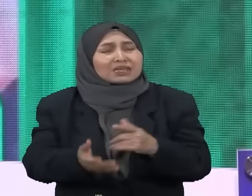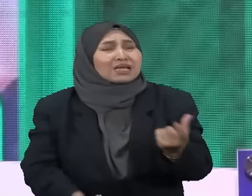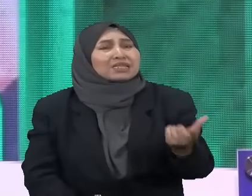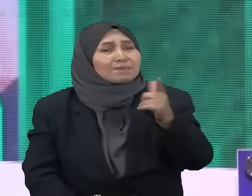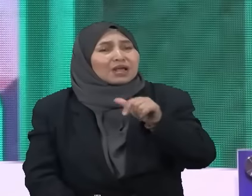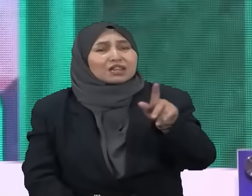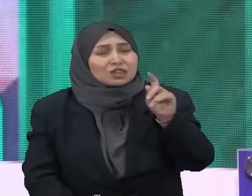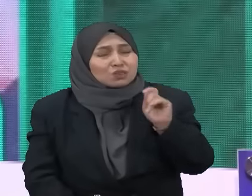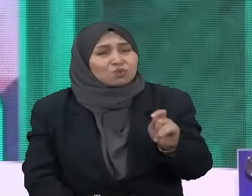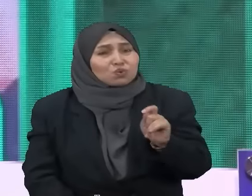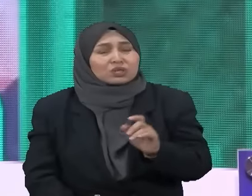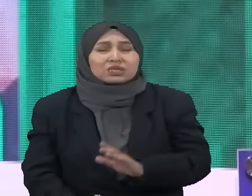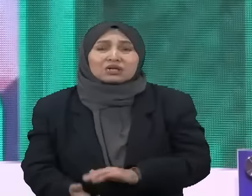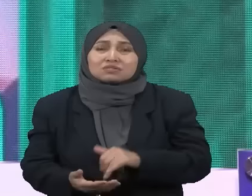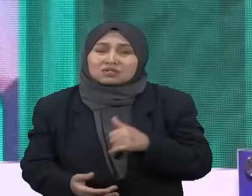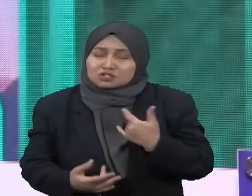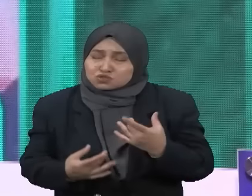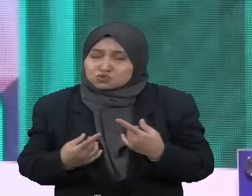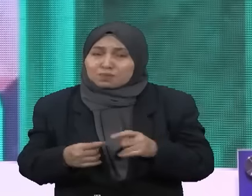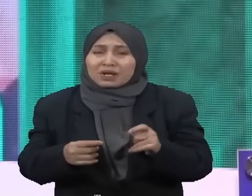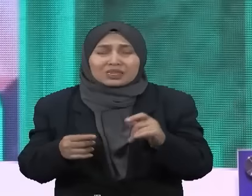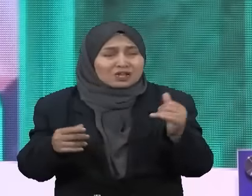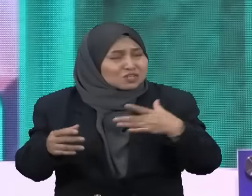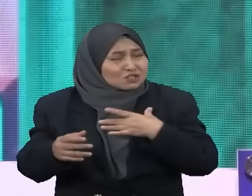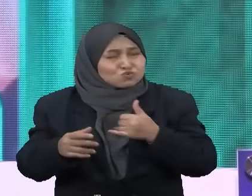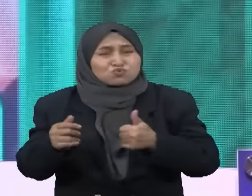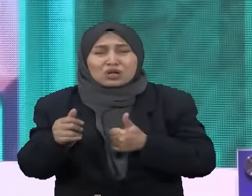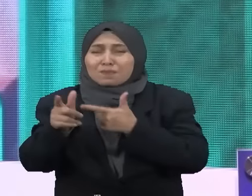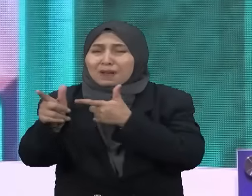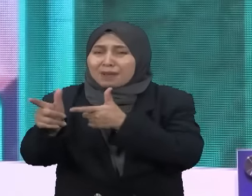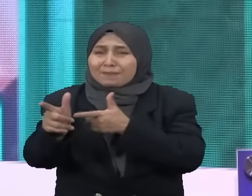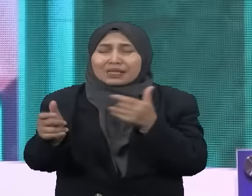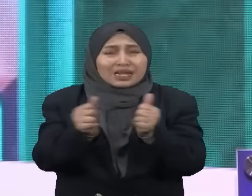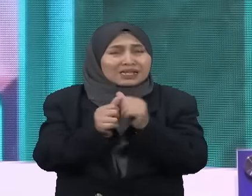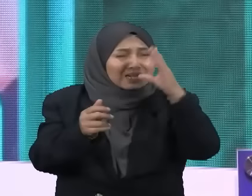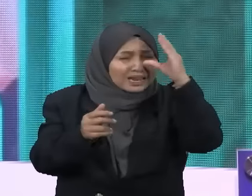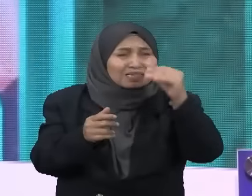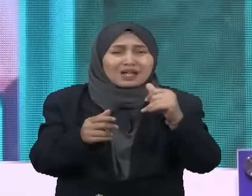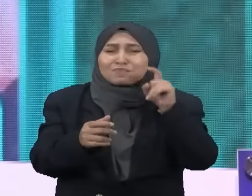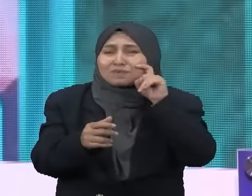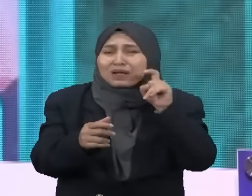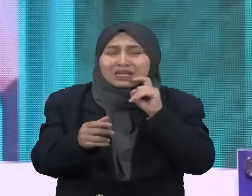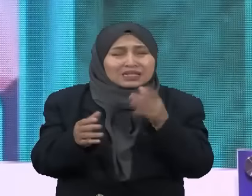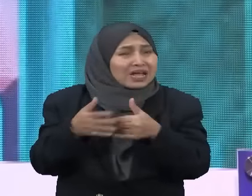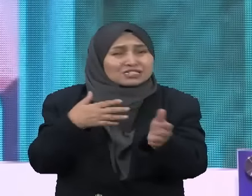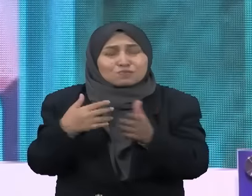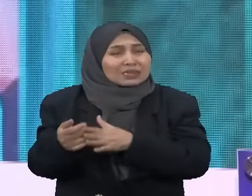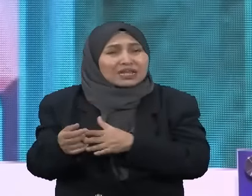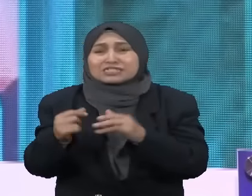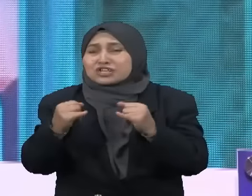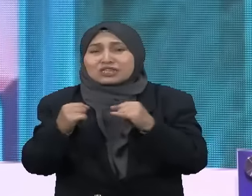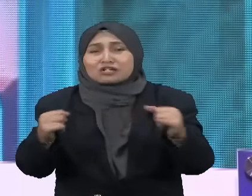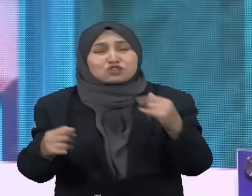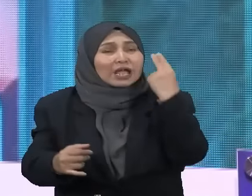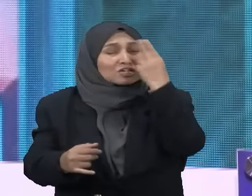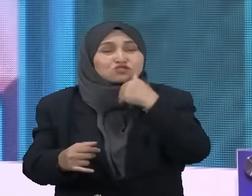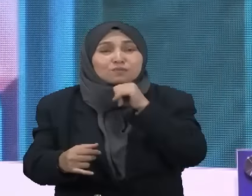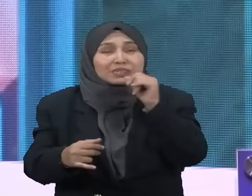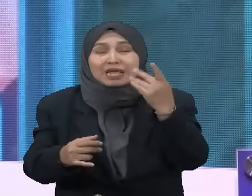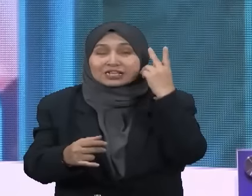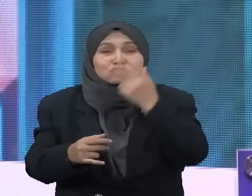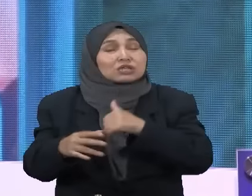salam. Innakum latatuna ar-rijal. Ini juga disebutkan oleh Syekh Syarawi. Kamu mendatangi semua lelaki, tak kisah lelaki jenis macam mana pun, handsome ke tak handsome